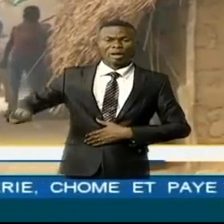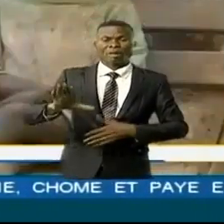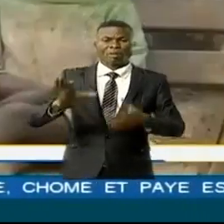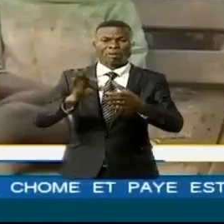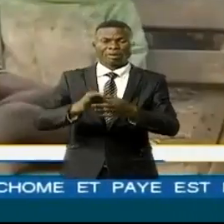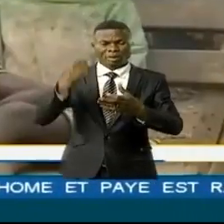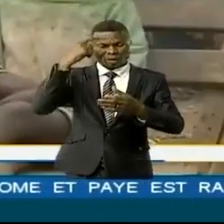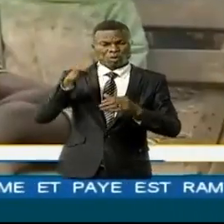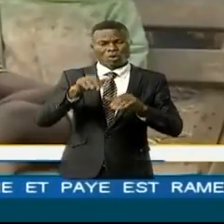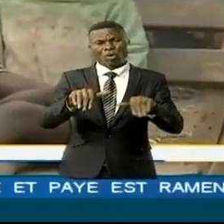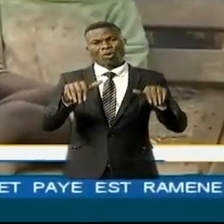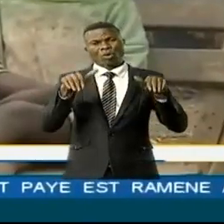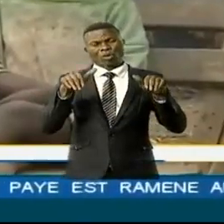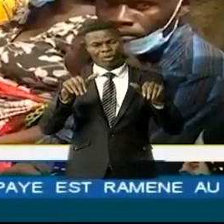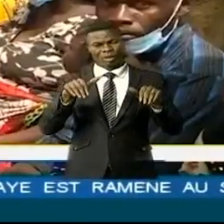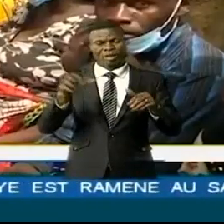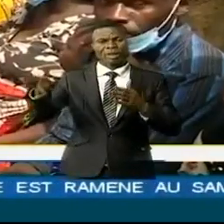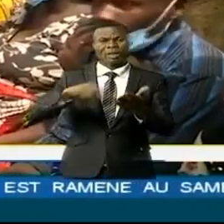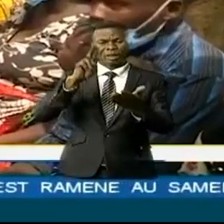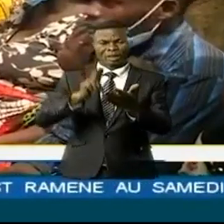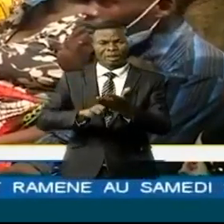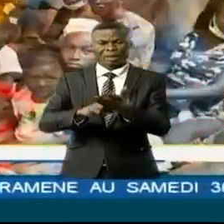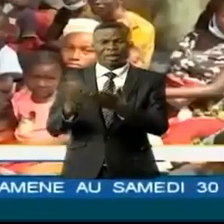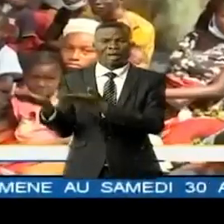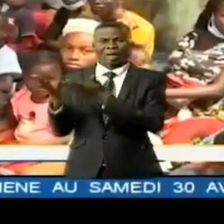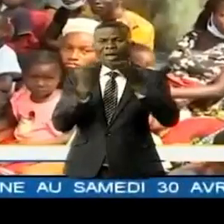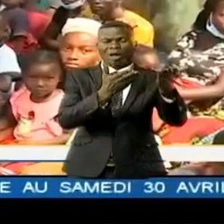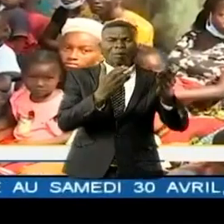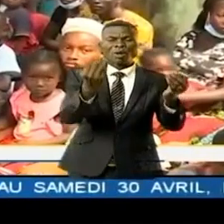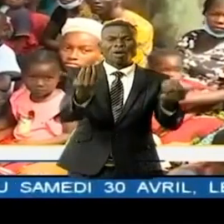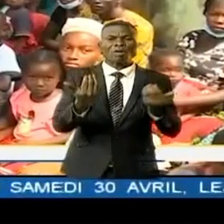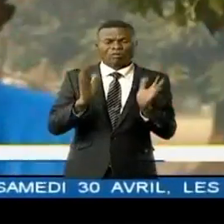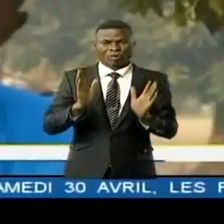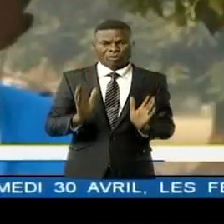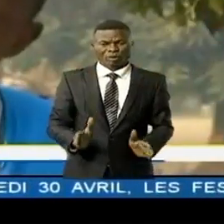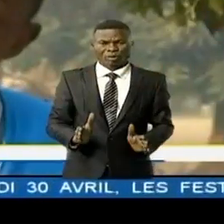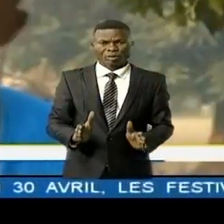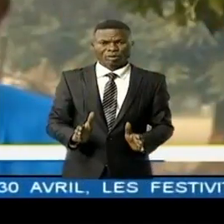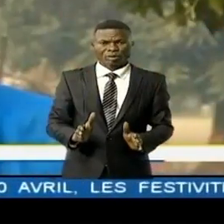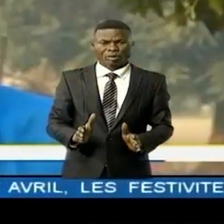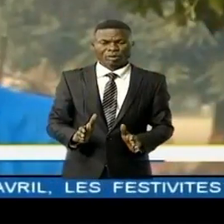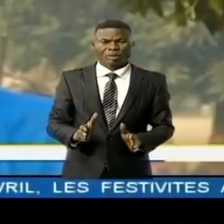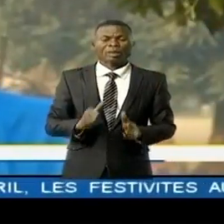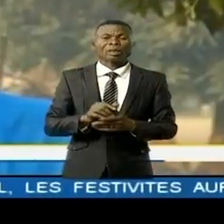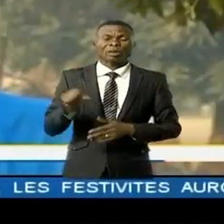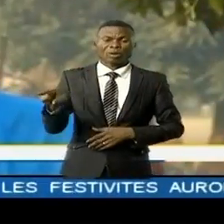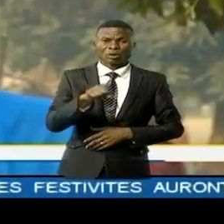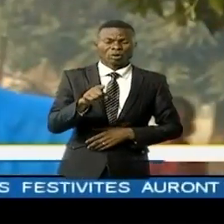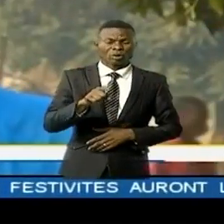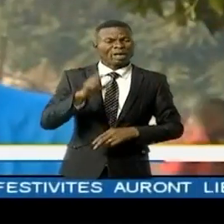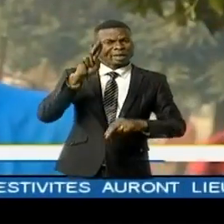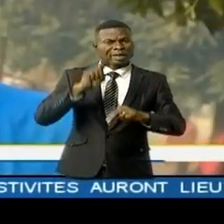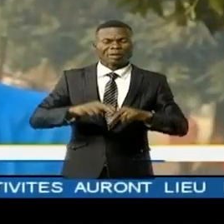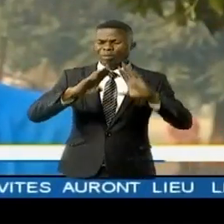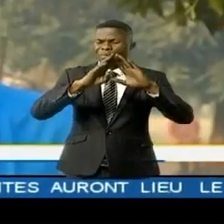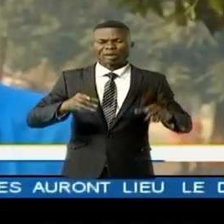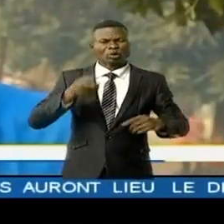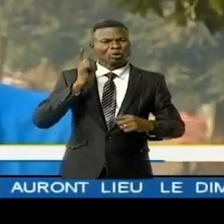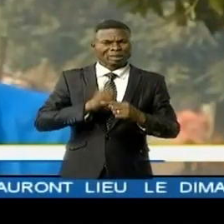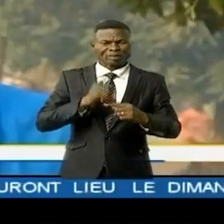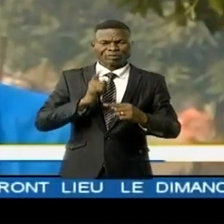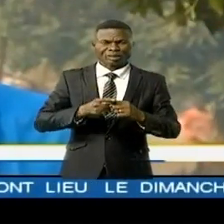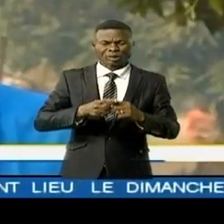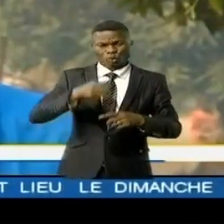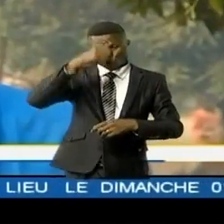réfugiés un accord pour les rapatriements volontaires. Ils sont dans des très mauvaises conditions. Il est